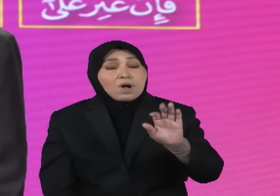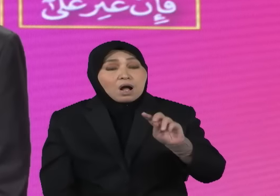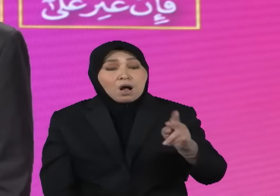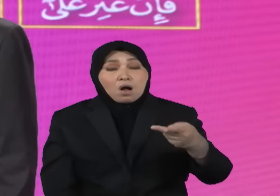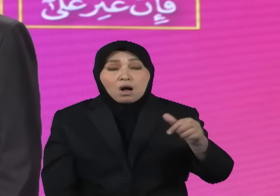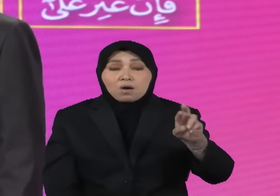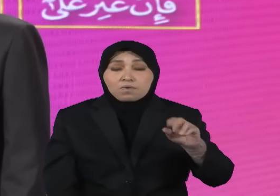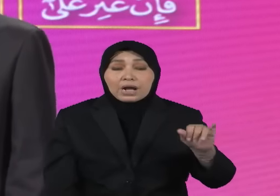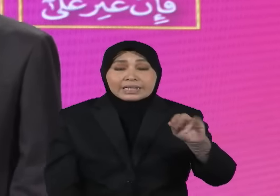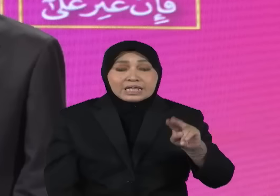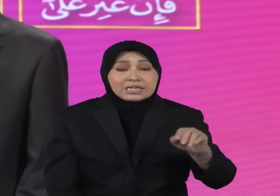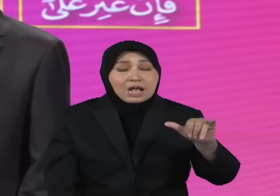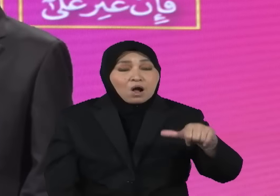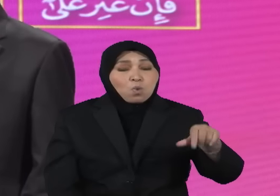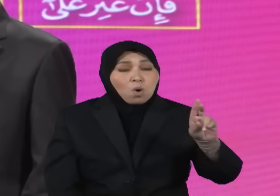Fa'akharani